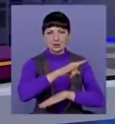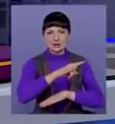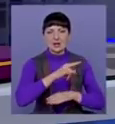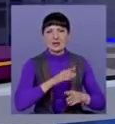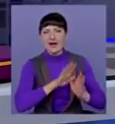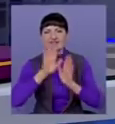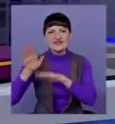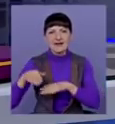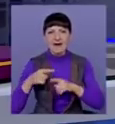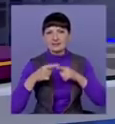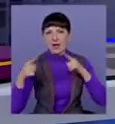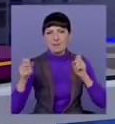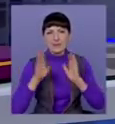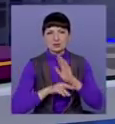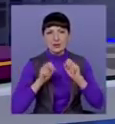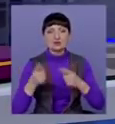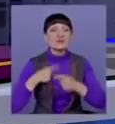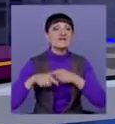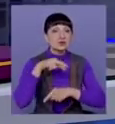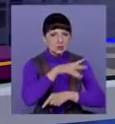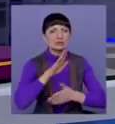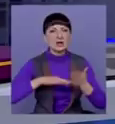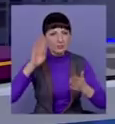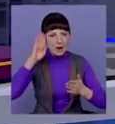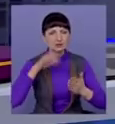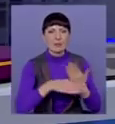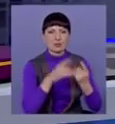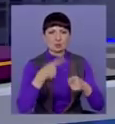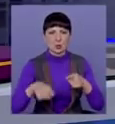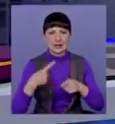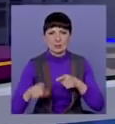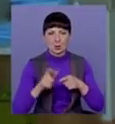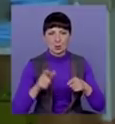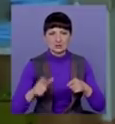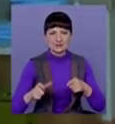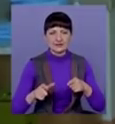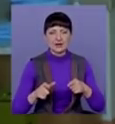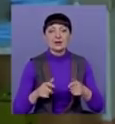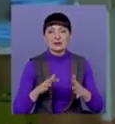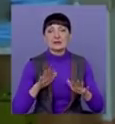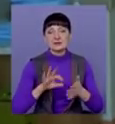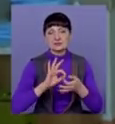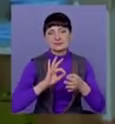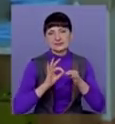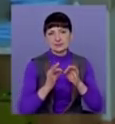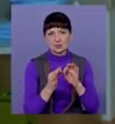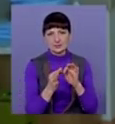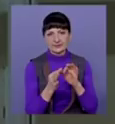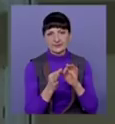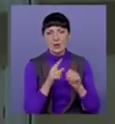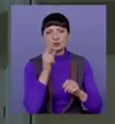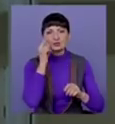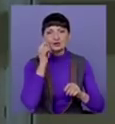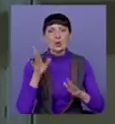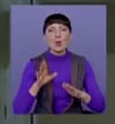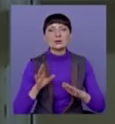безопасное расстояние. Затем вернулся, чтобы помочь остальным пассажирам. Еще одну историю спасения рассказал Максуд Гатият. Мужчина летел